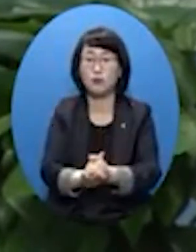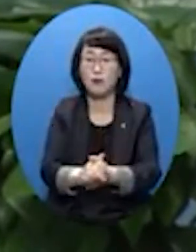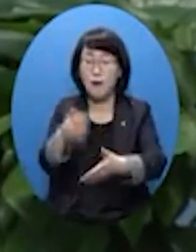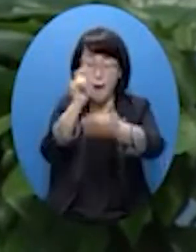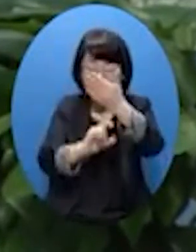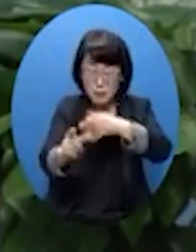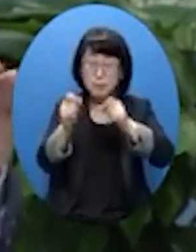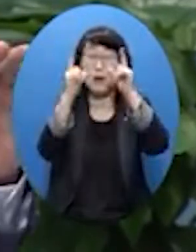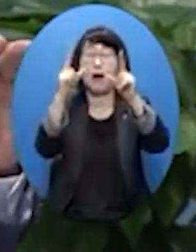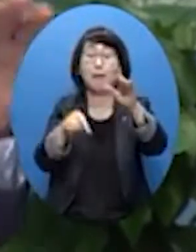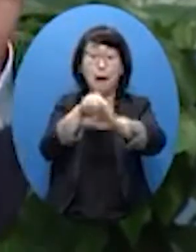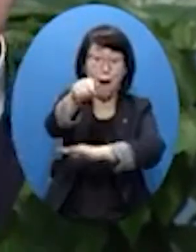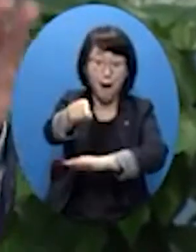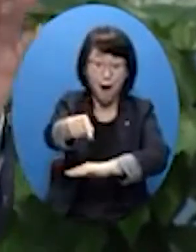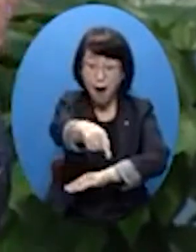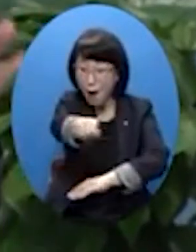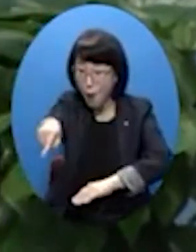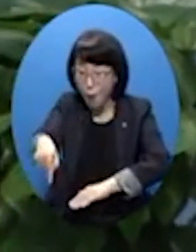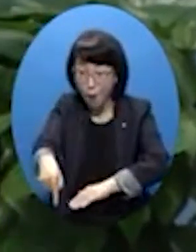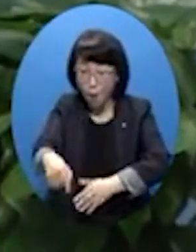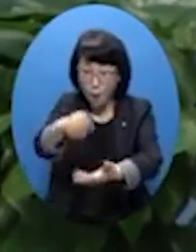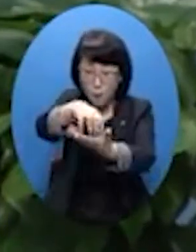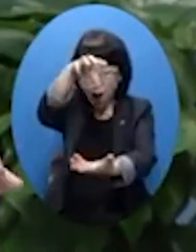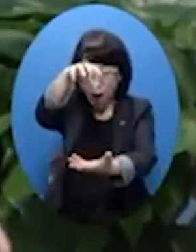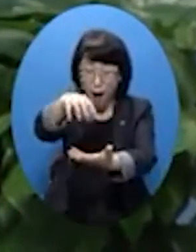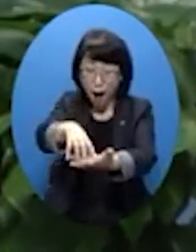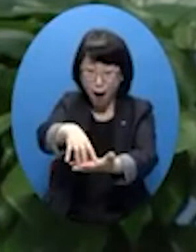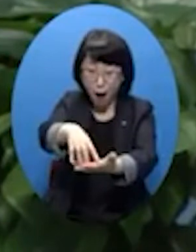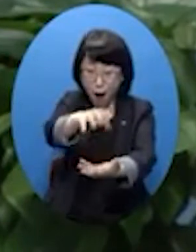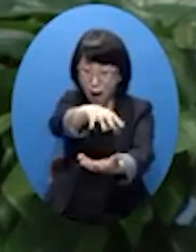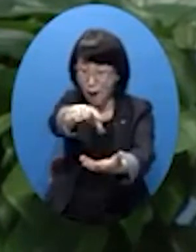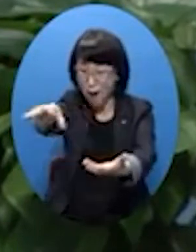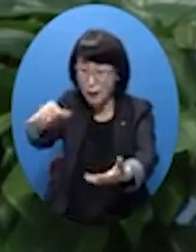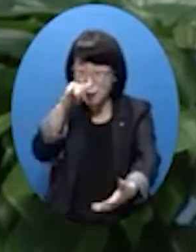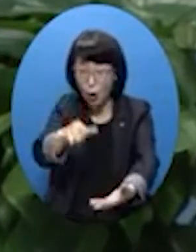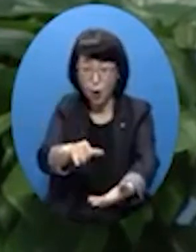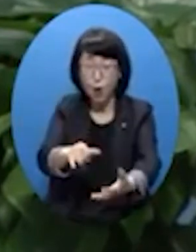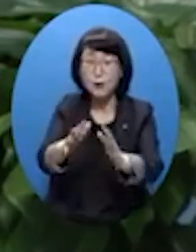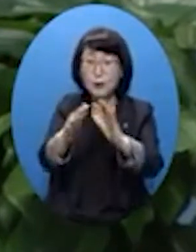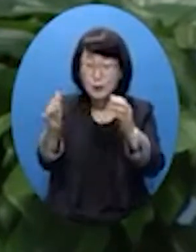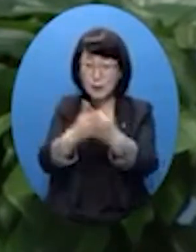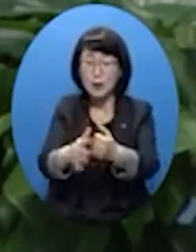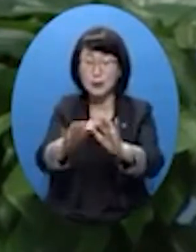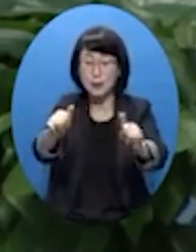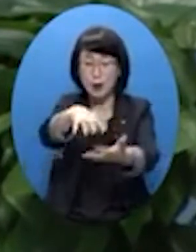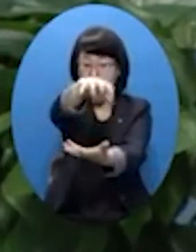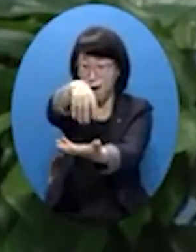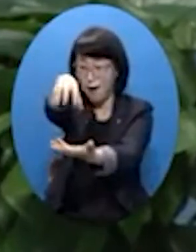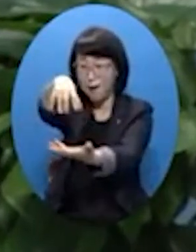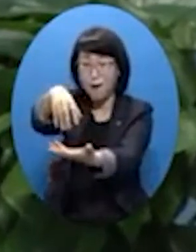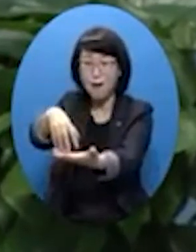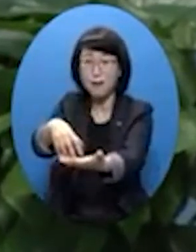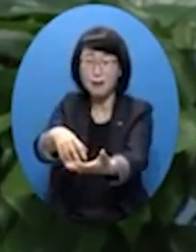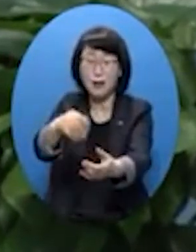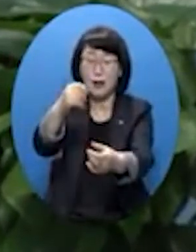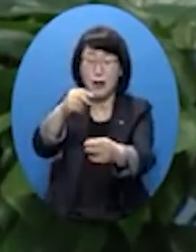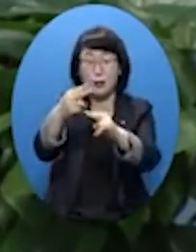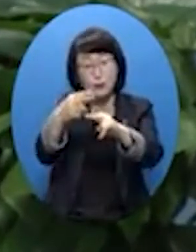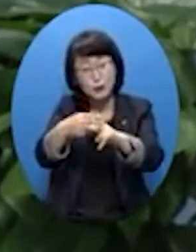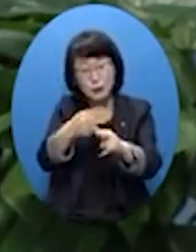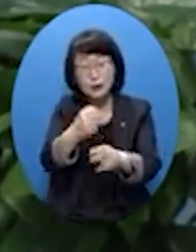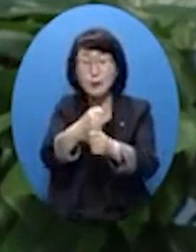아침에 남은 온 치며 4 이만 나가 앞에 있었습니다 그래서 그것을 거두어 들여서 것을 음식을 만들어